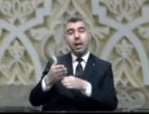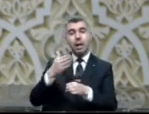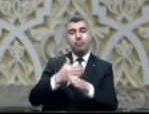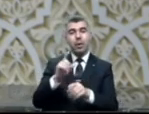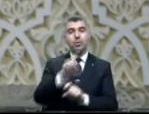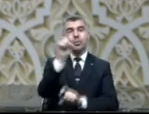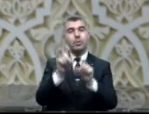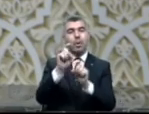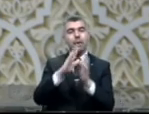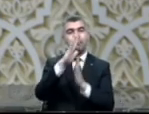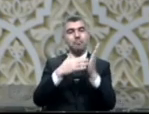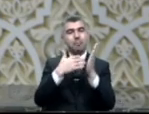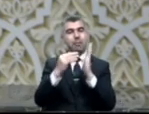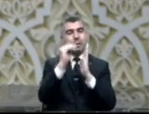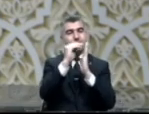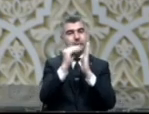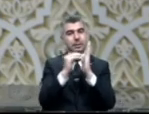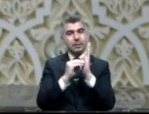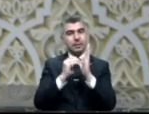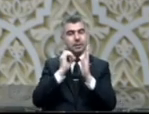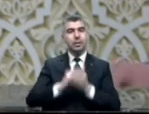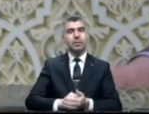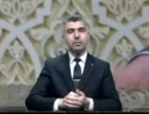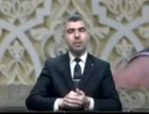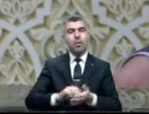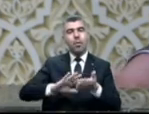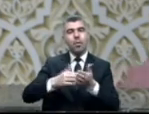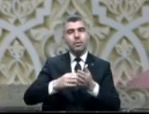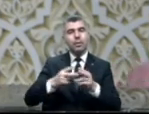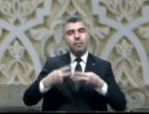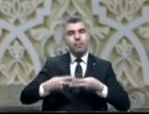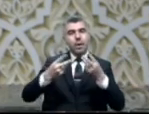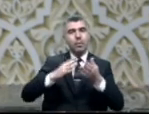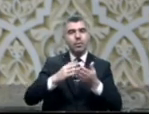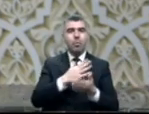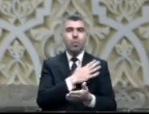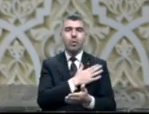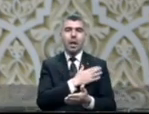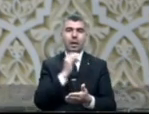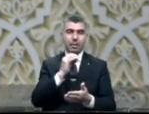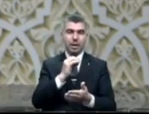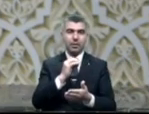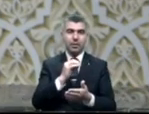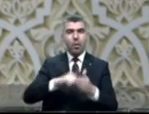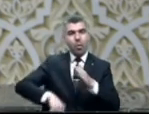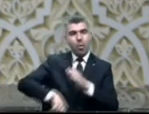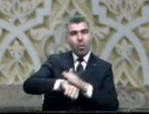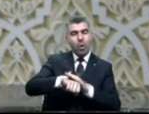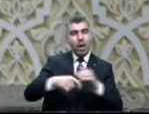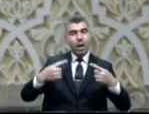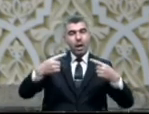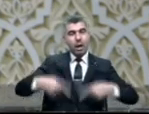الأسئلة الشفهية المدرجة في جدول الأعمال، وبمناسبة الإنجاز الباهر الذي حققه المنتخب الوطني لكرة القدم